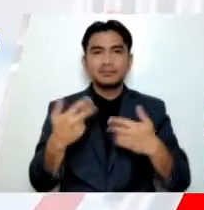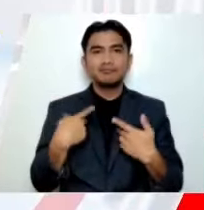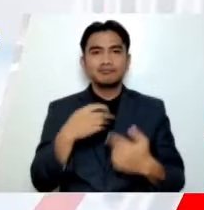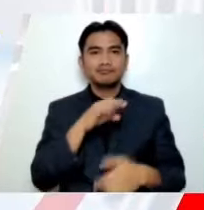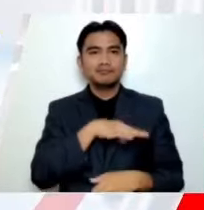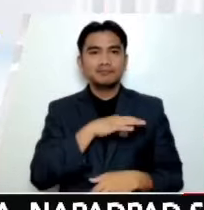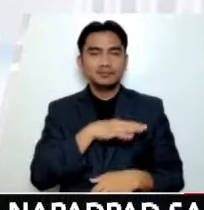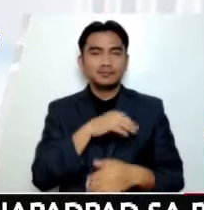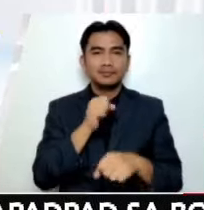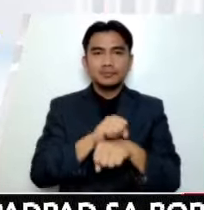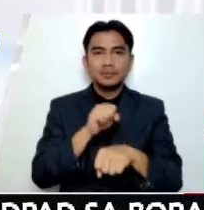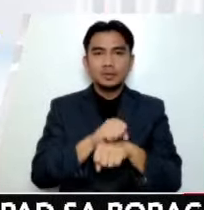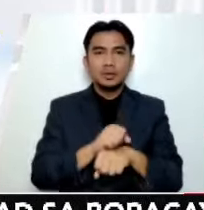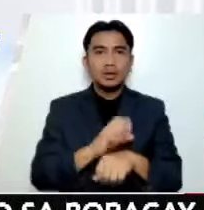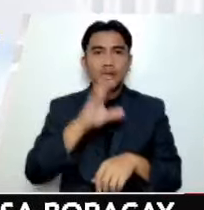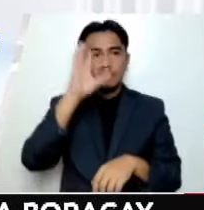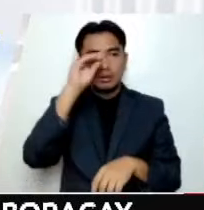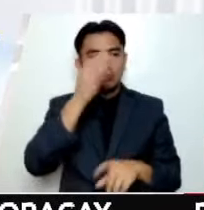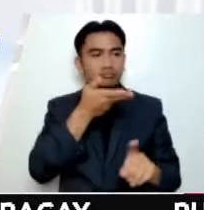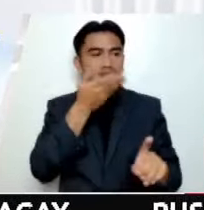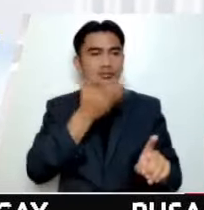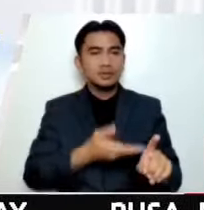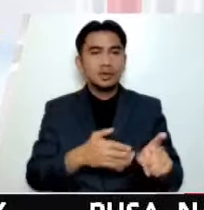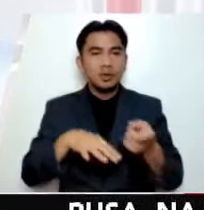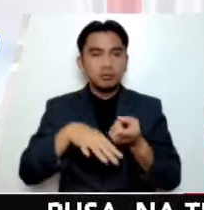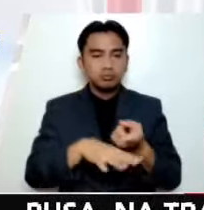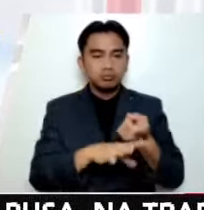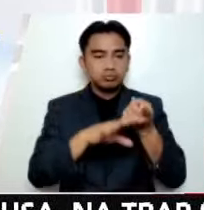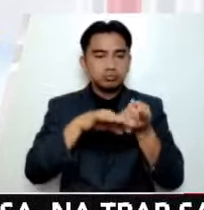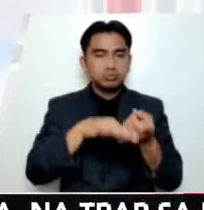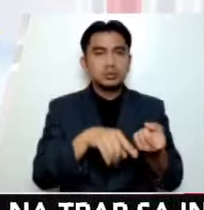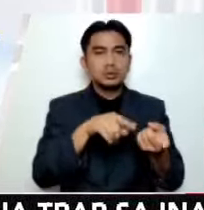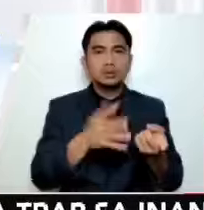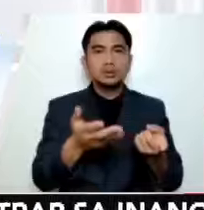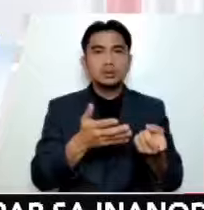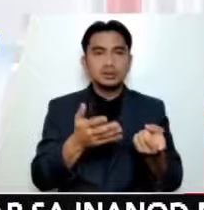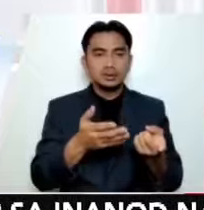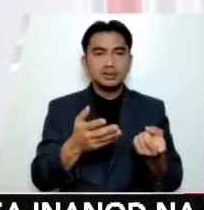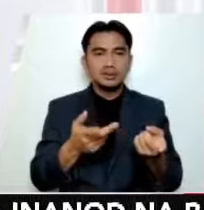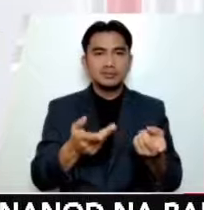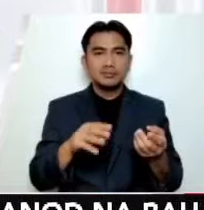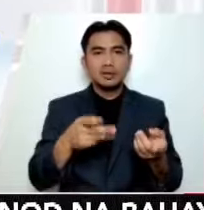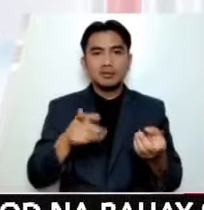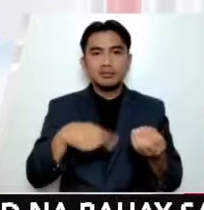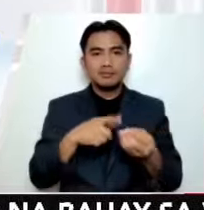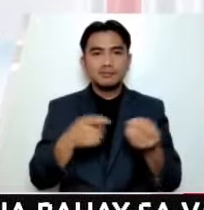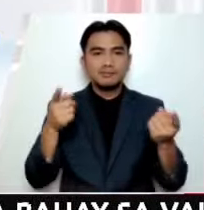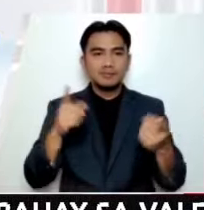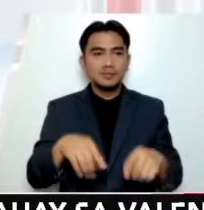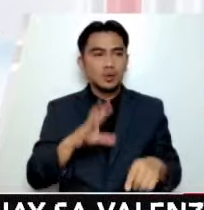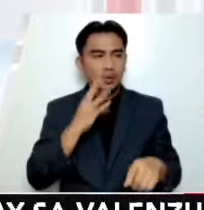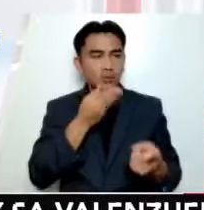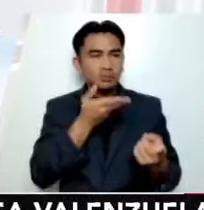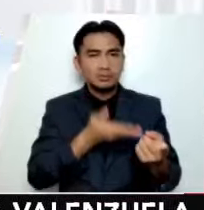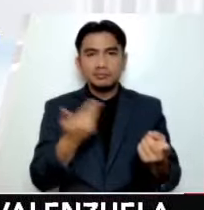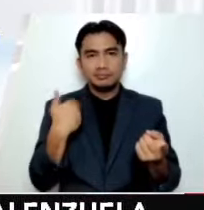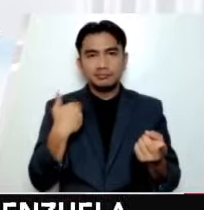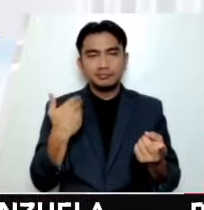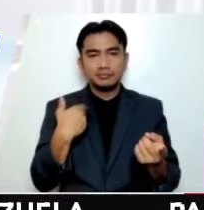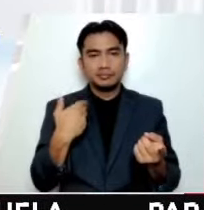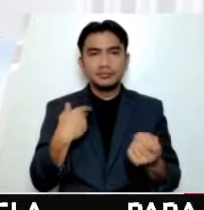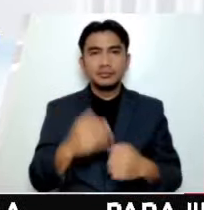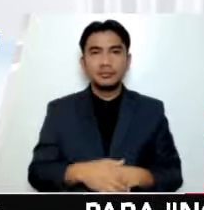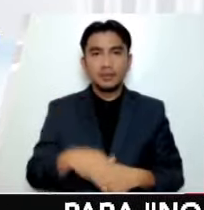palutang-lutang at wala ng buhay sa ilog sa Malabon. Inaalam pa ang kanyang pagkakakilanlan. Nagpatawag si Pangulong Bongbong Marcos ng